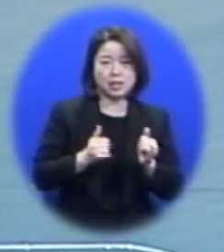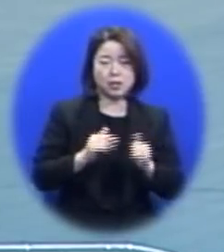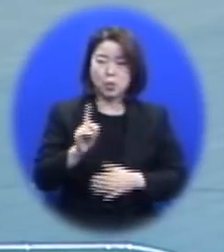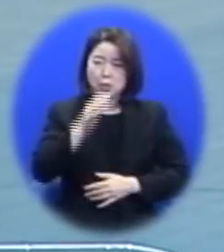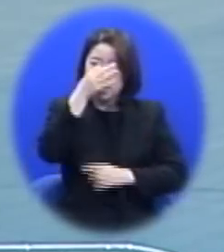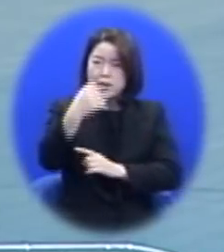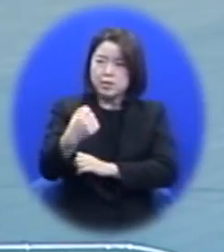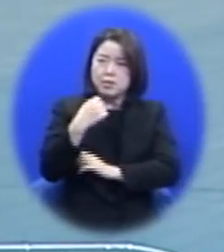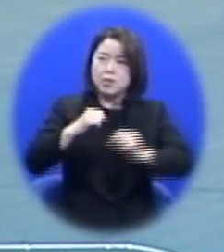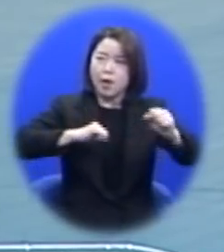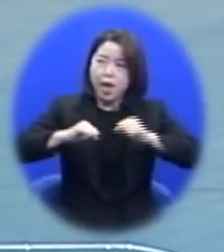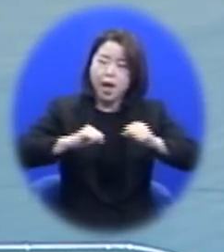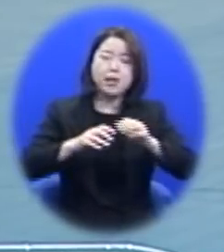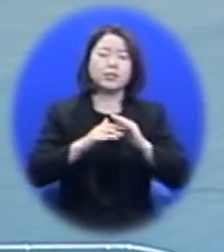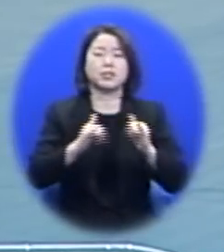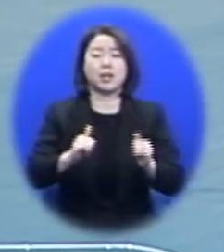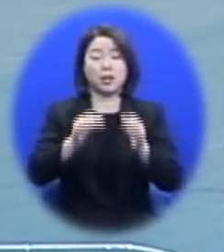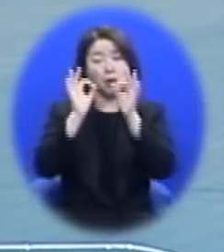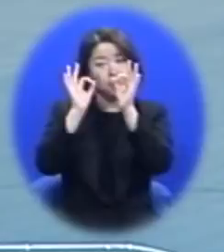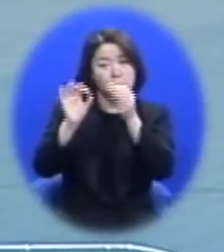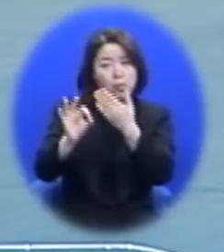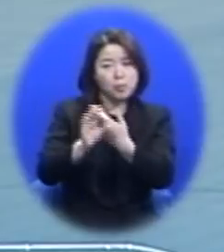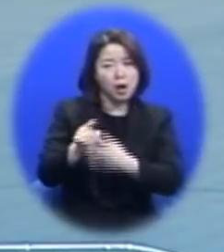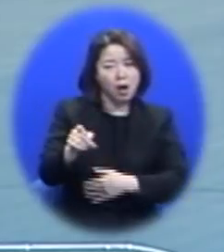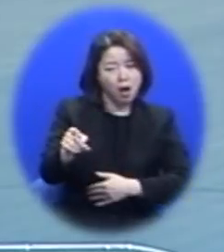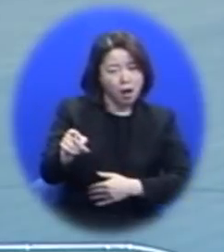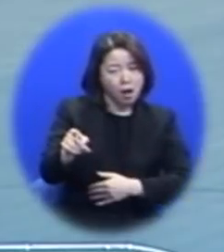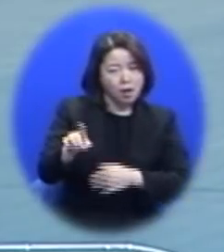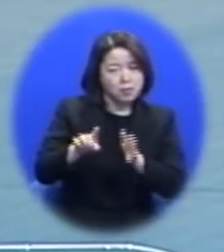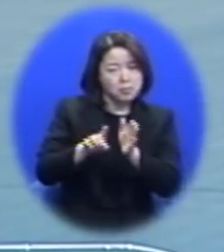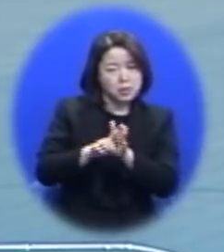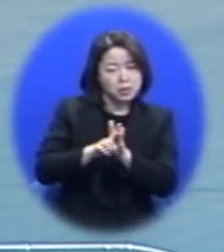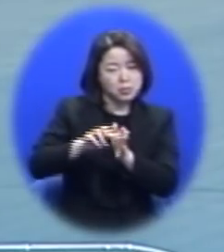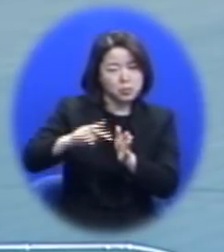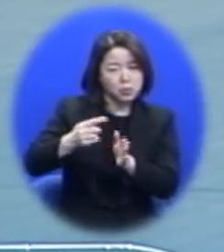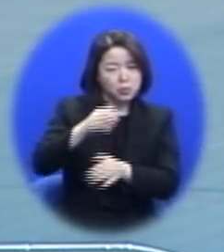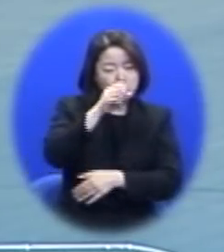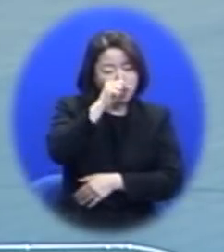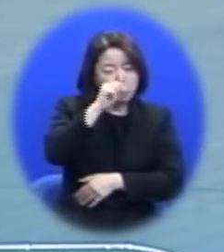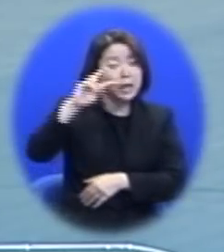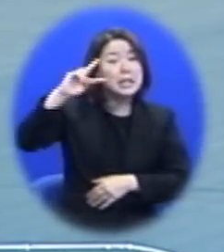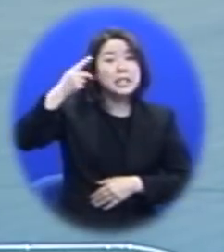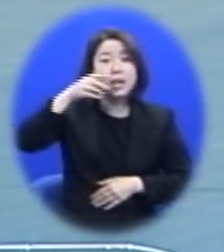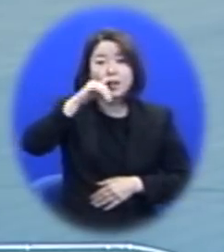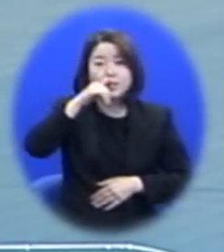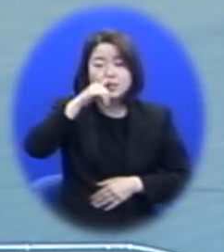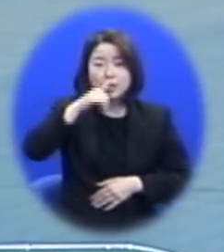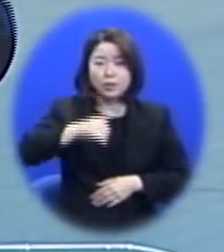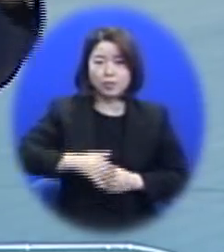행하는 사람을 보면 그 사람의 믿음도 좋을 것이라는 착각을 갖습니다.